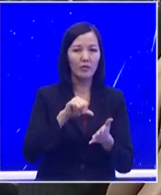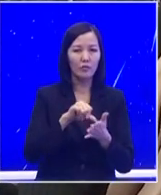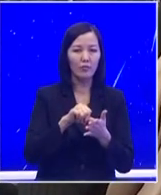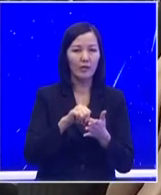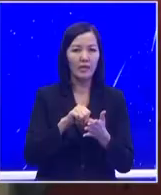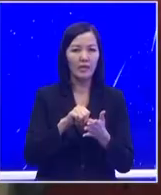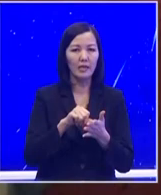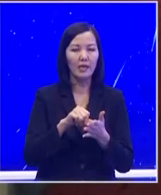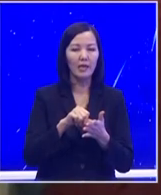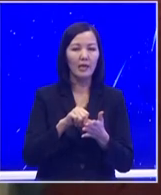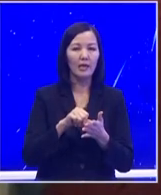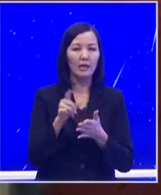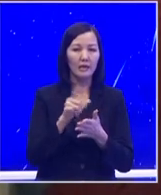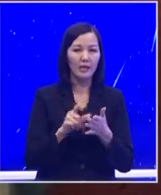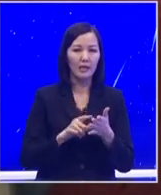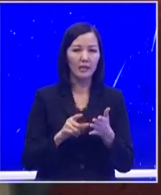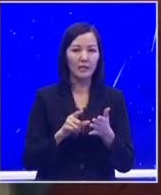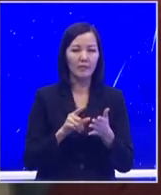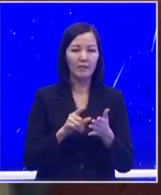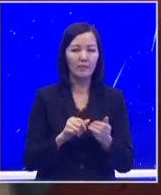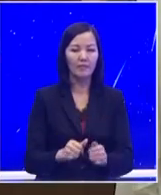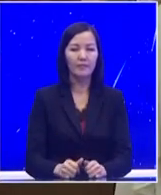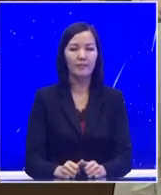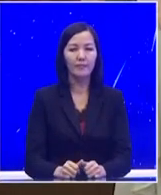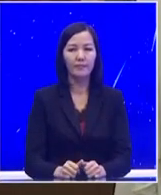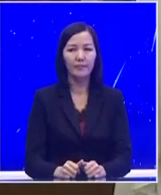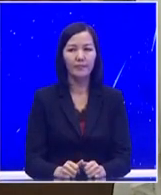манеру чтения, подачу и харизму выступающих.